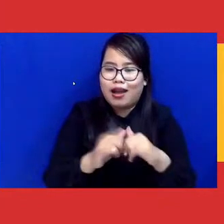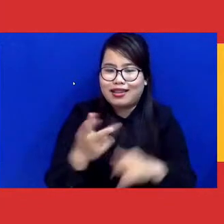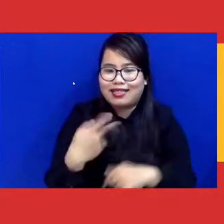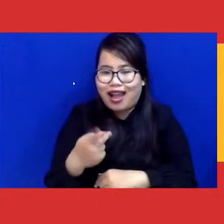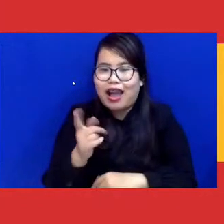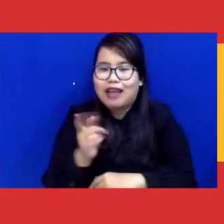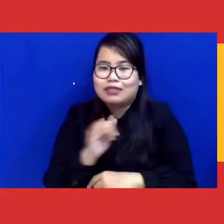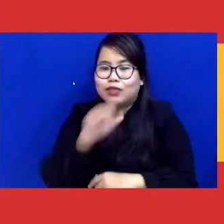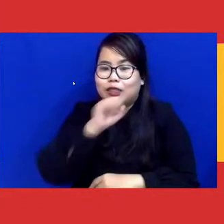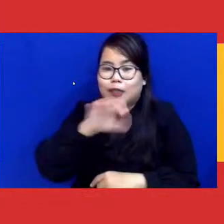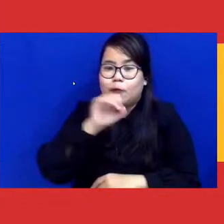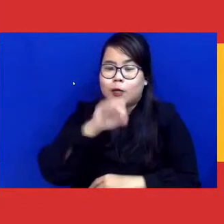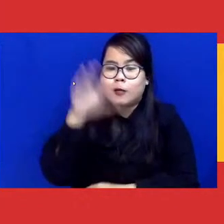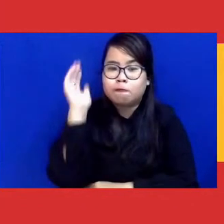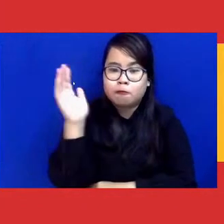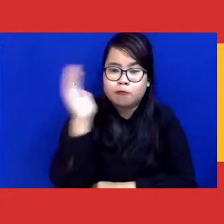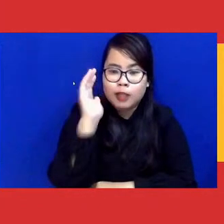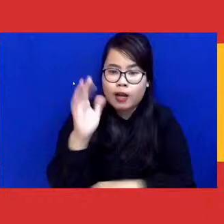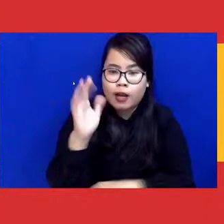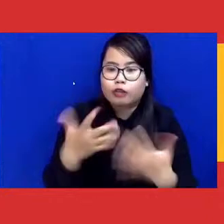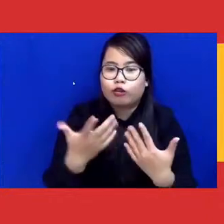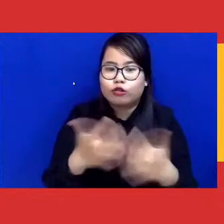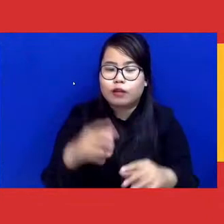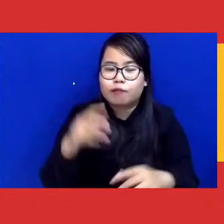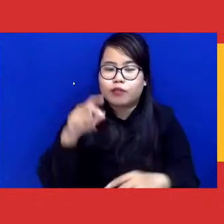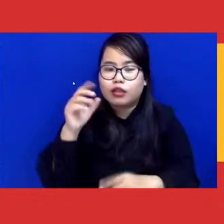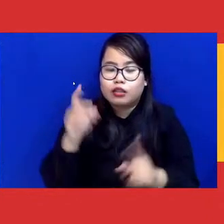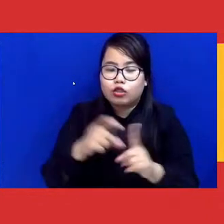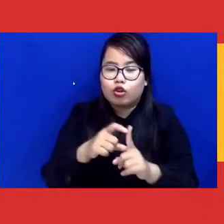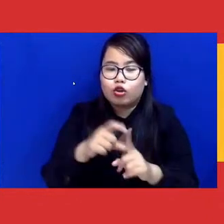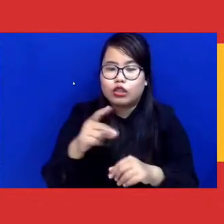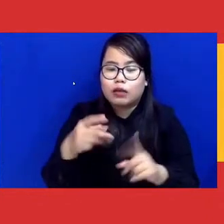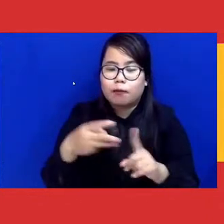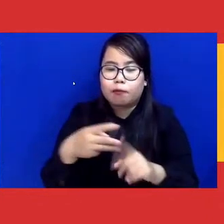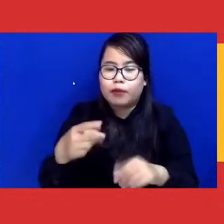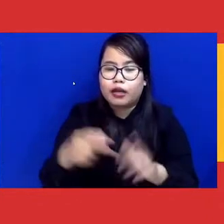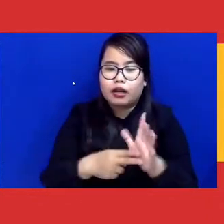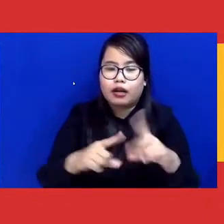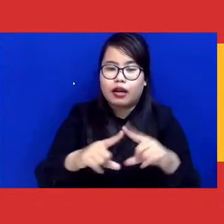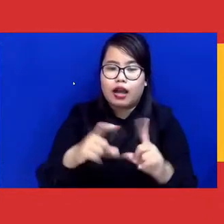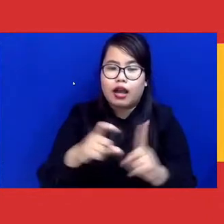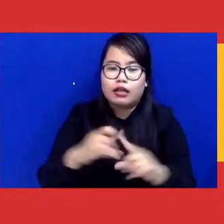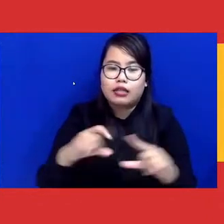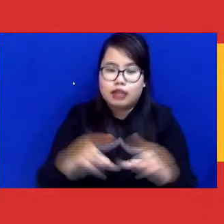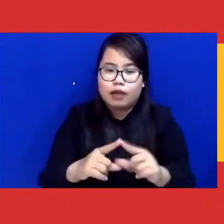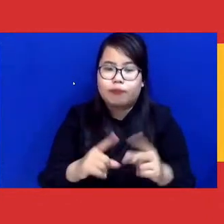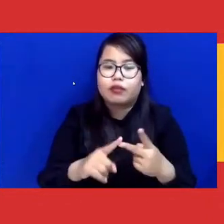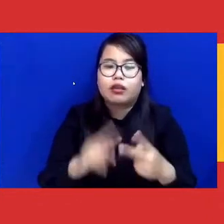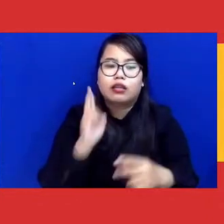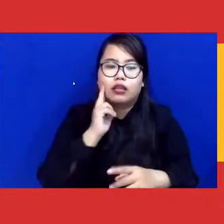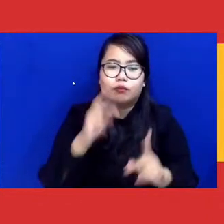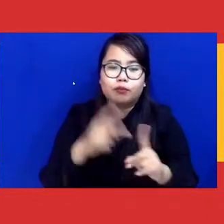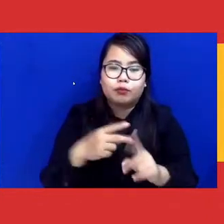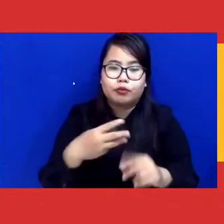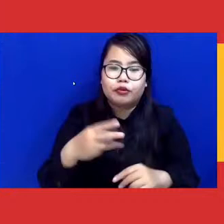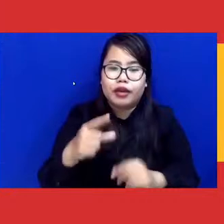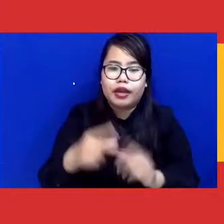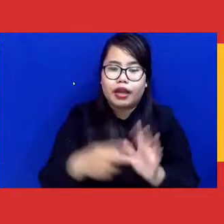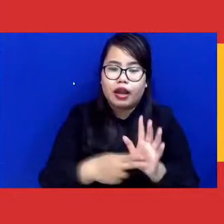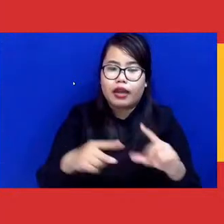para pembicara, Rere, Dr. Bernadia, kemudian oleh Ibu Helena, ya